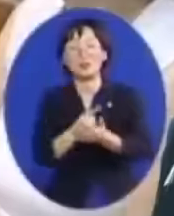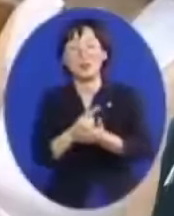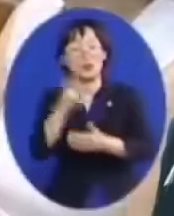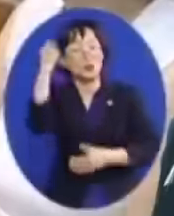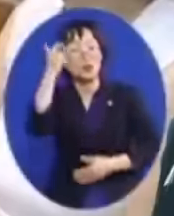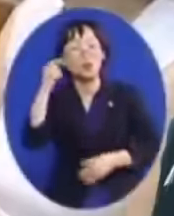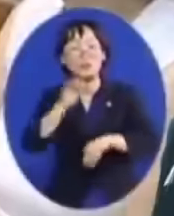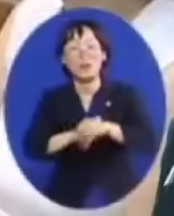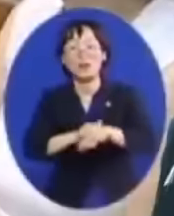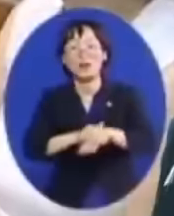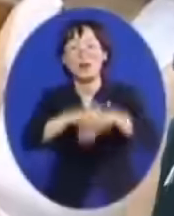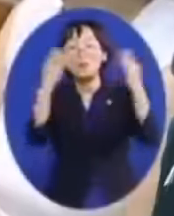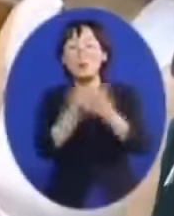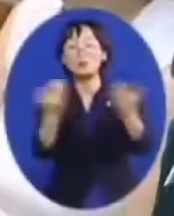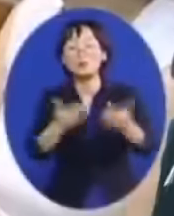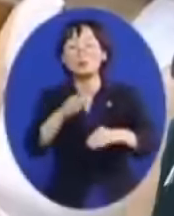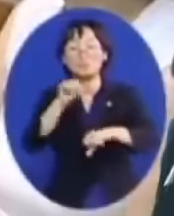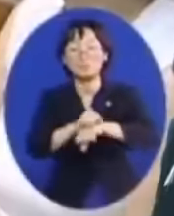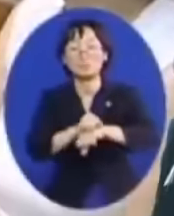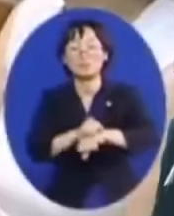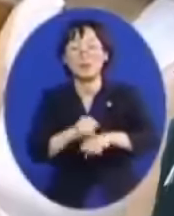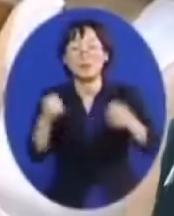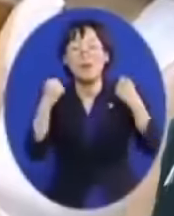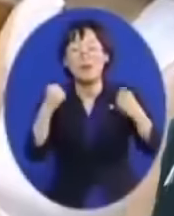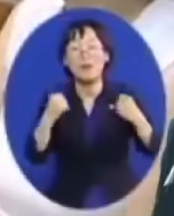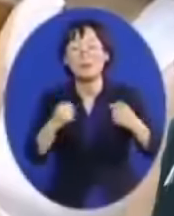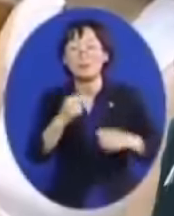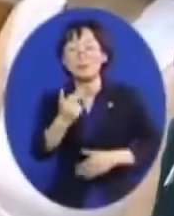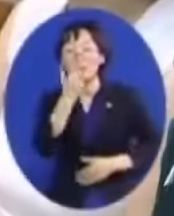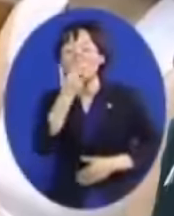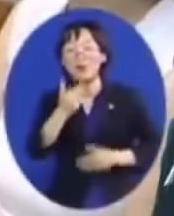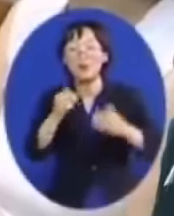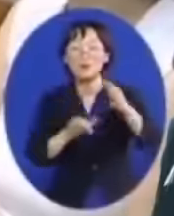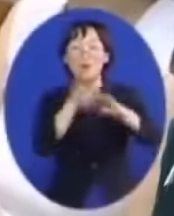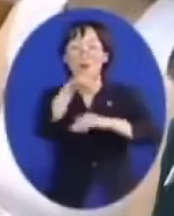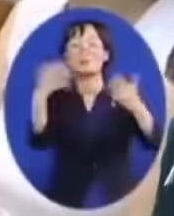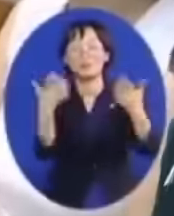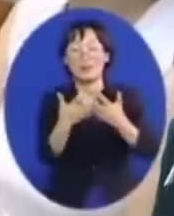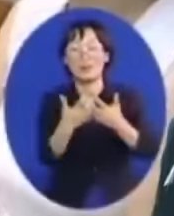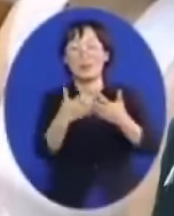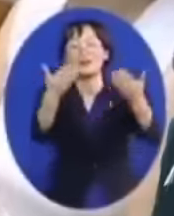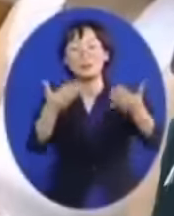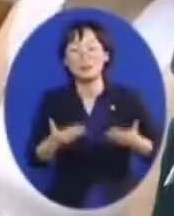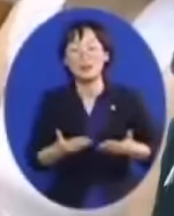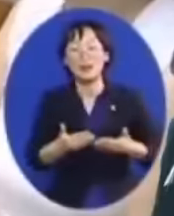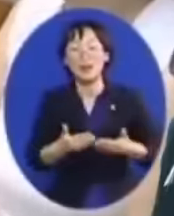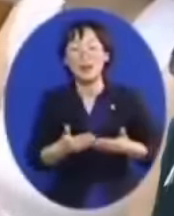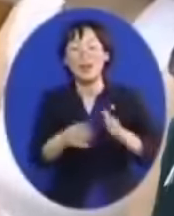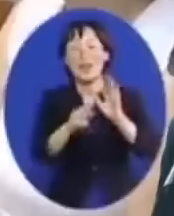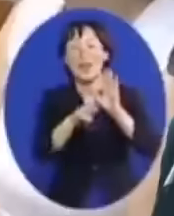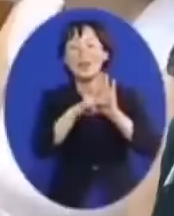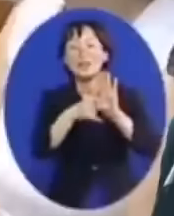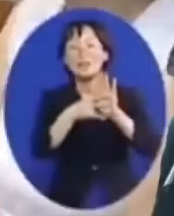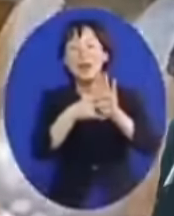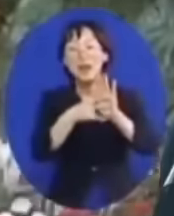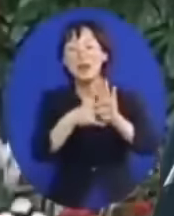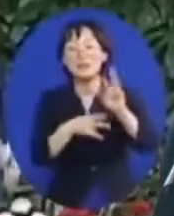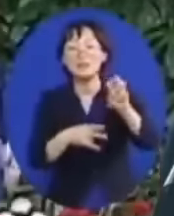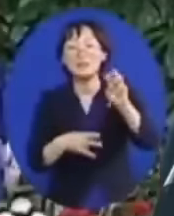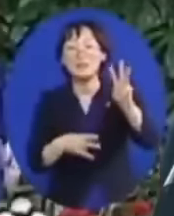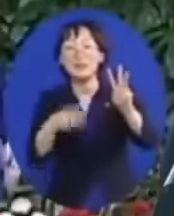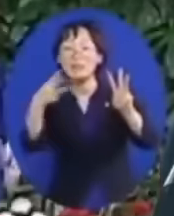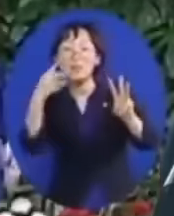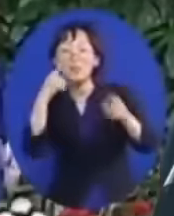잘 됨같이 범사에 잘 됨에 강건하고 생명을 얻게 넘치게 얻게 만들어주는 것입니다. 에레미야서 33장 3절에 너는